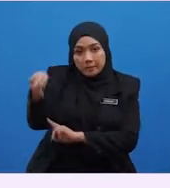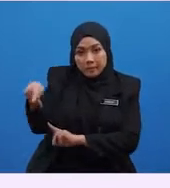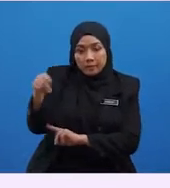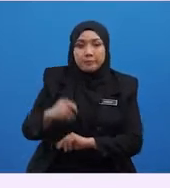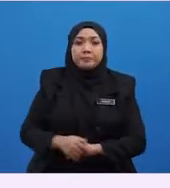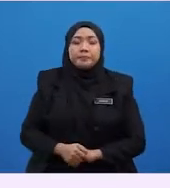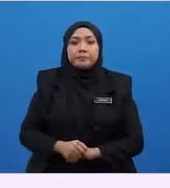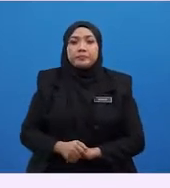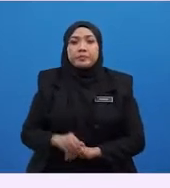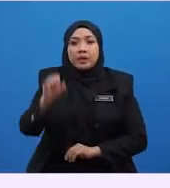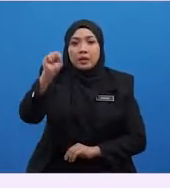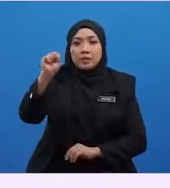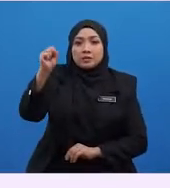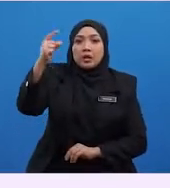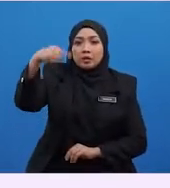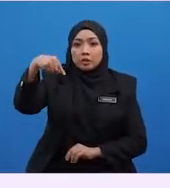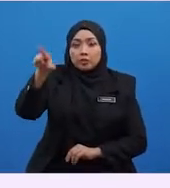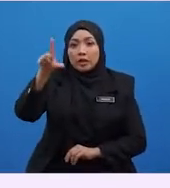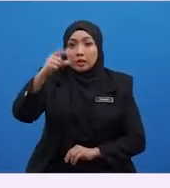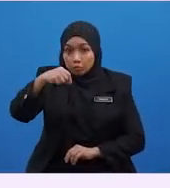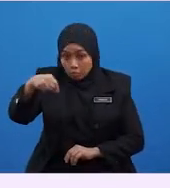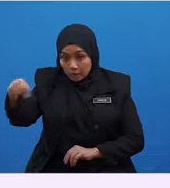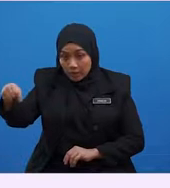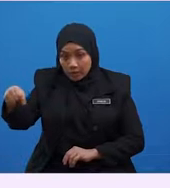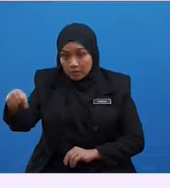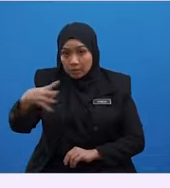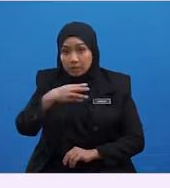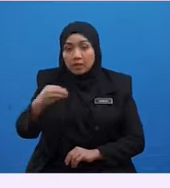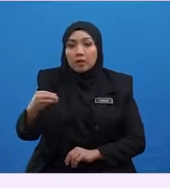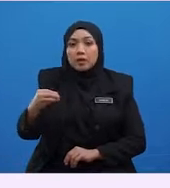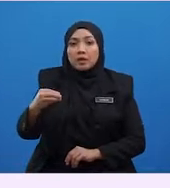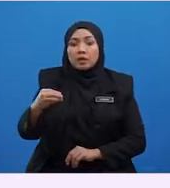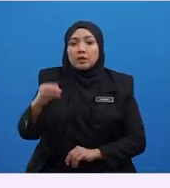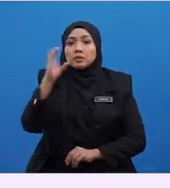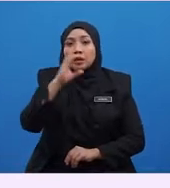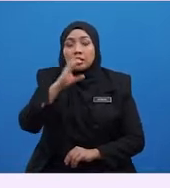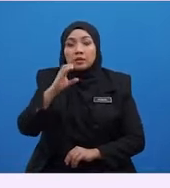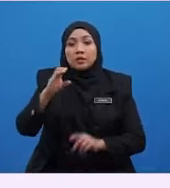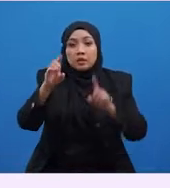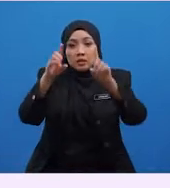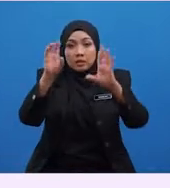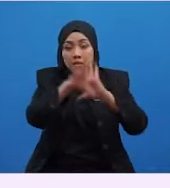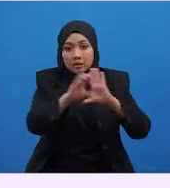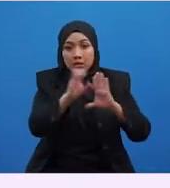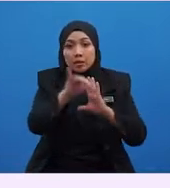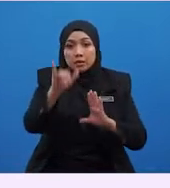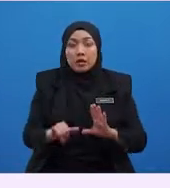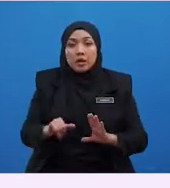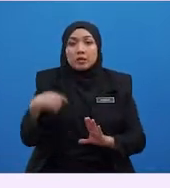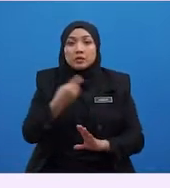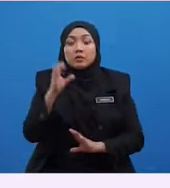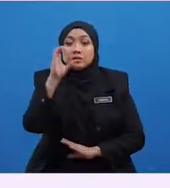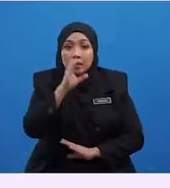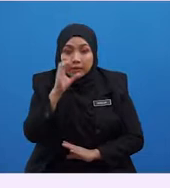Tuliskan pernyataan SQL untuk mencari data yang dikehendaki. Seterusnya, paparkan data yang